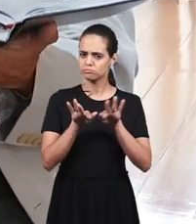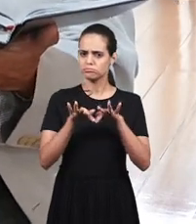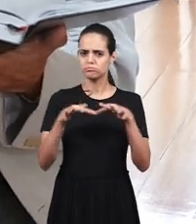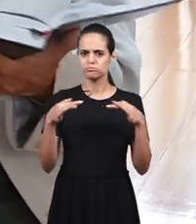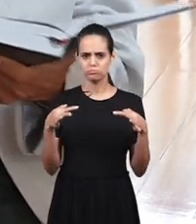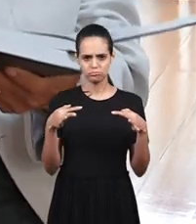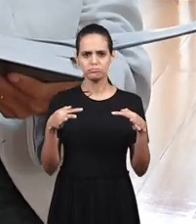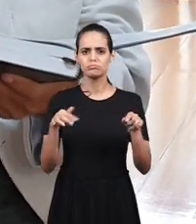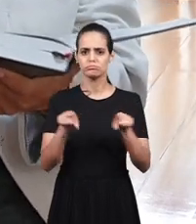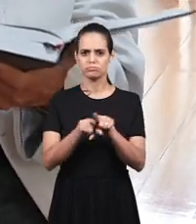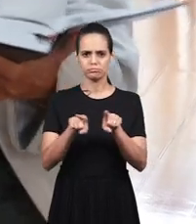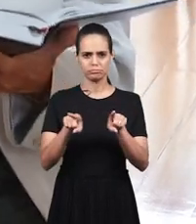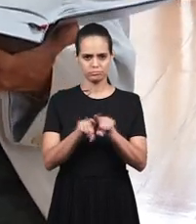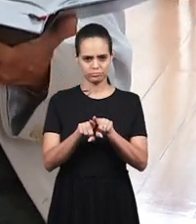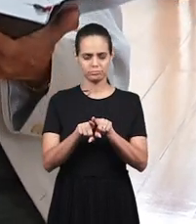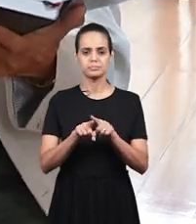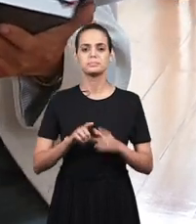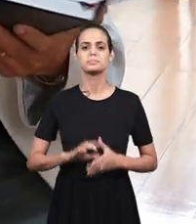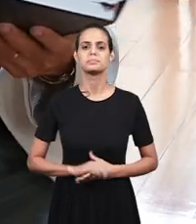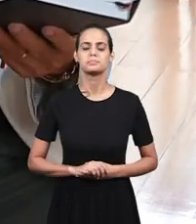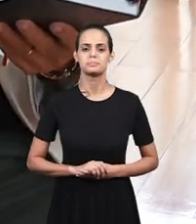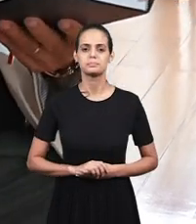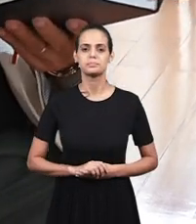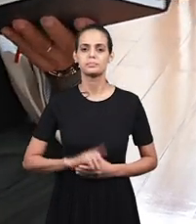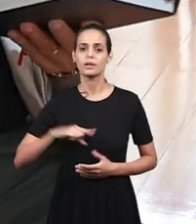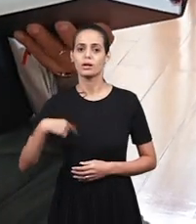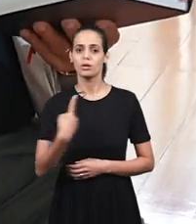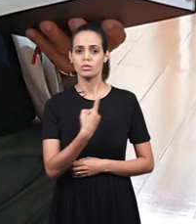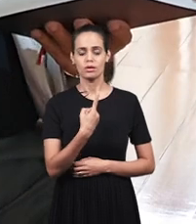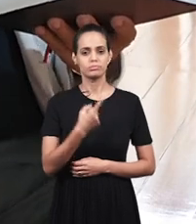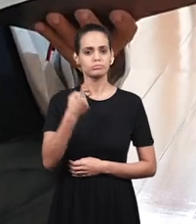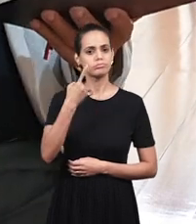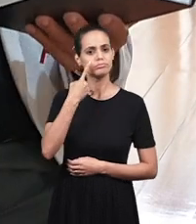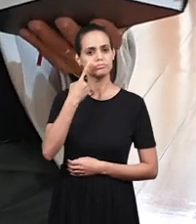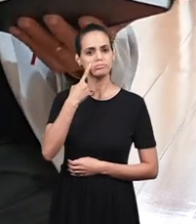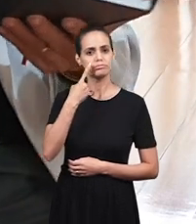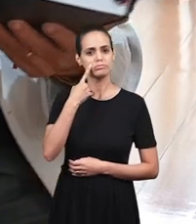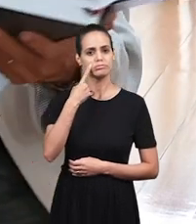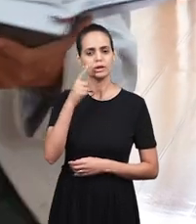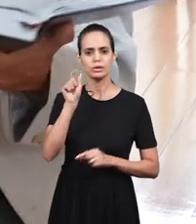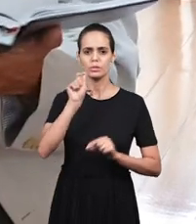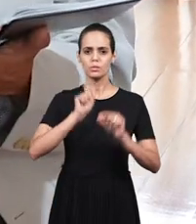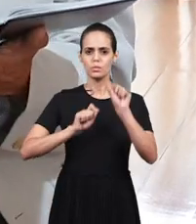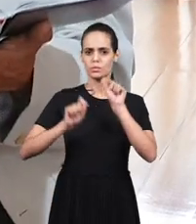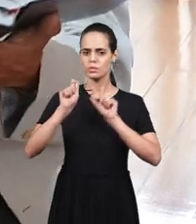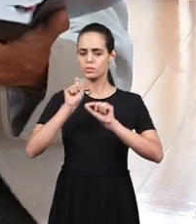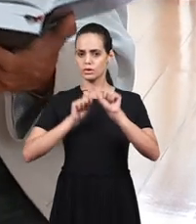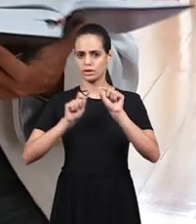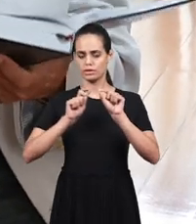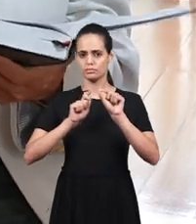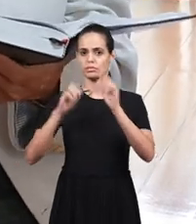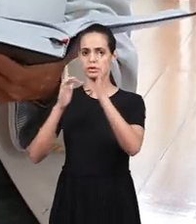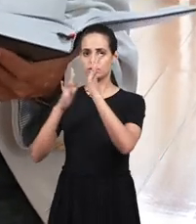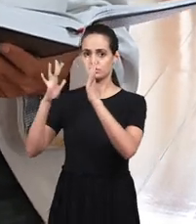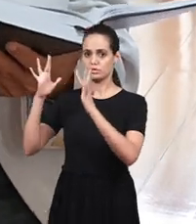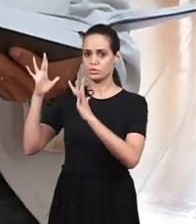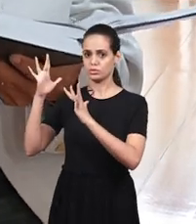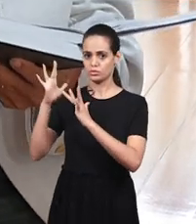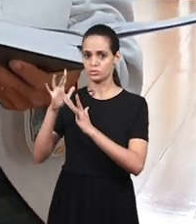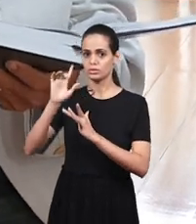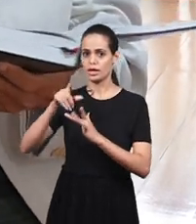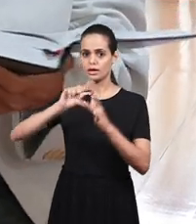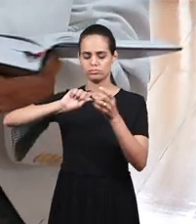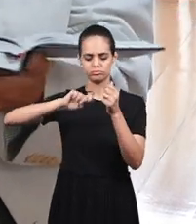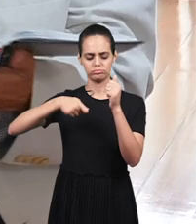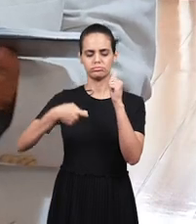показать. Очень упрощенным способом таком. Но нам нужно увидеть, что Иисус, Он как